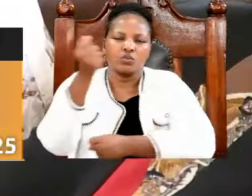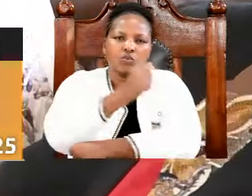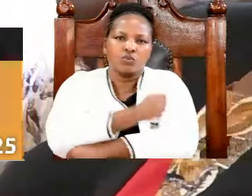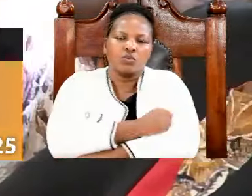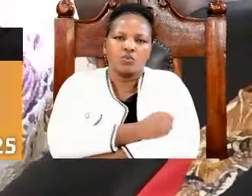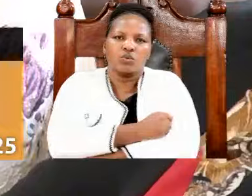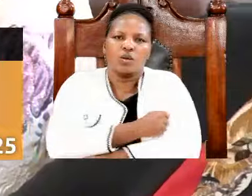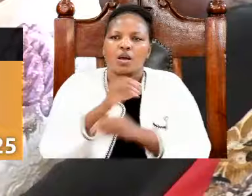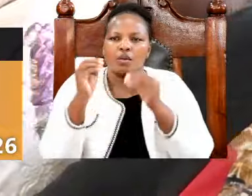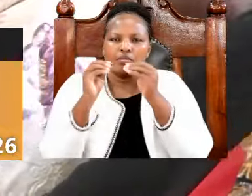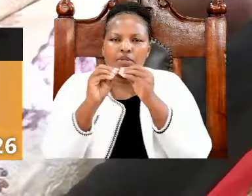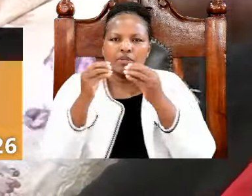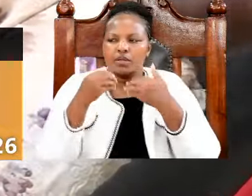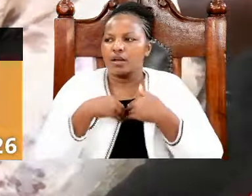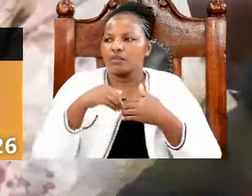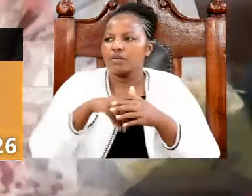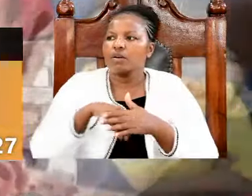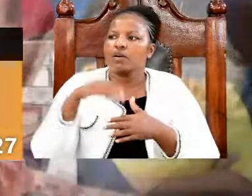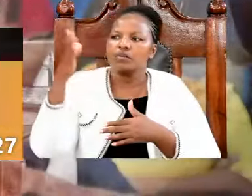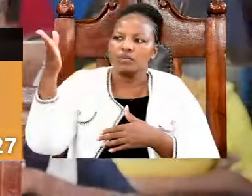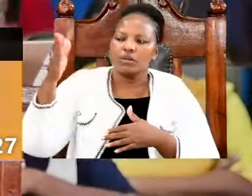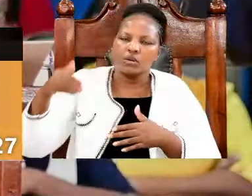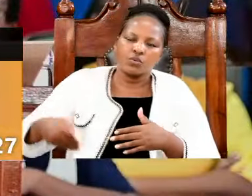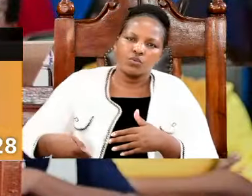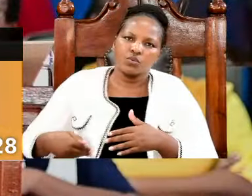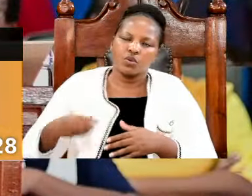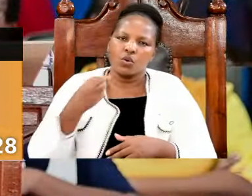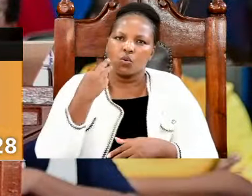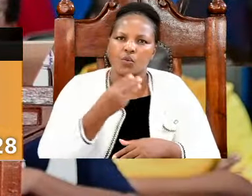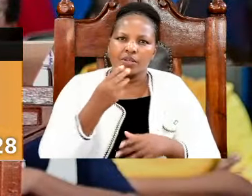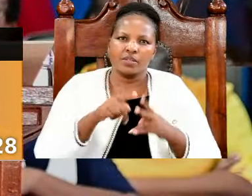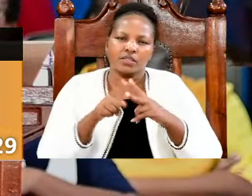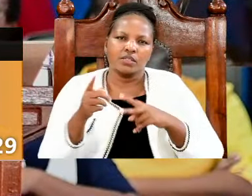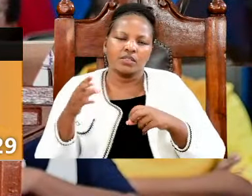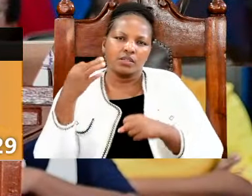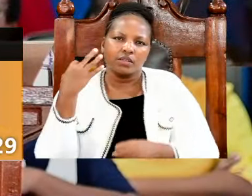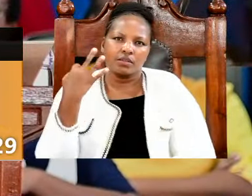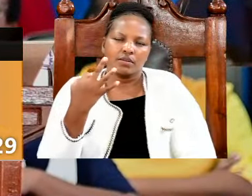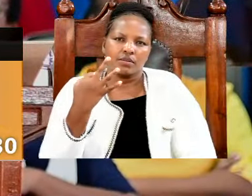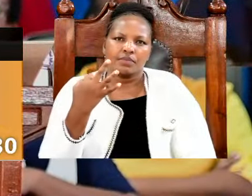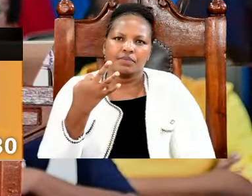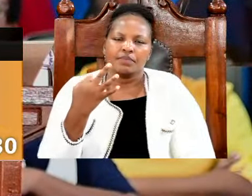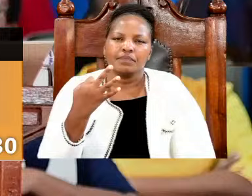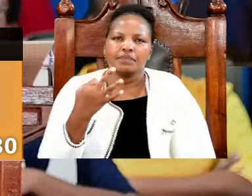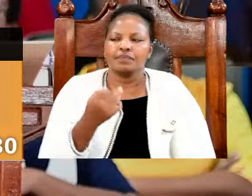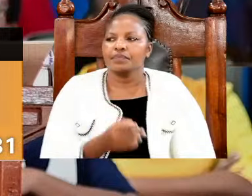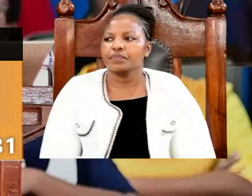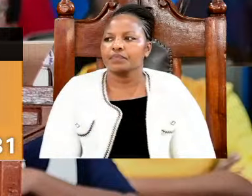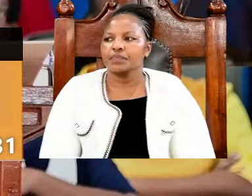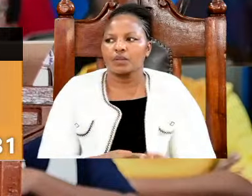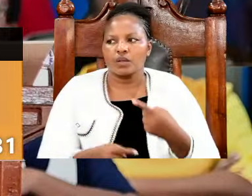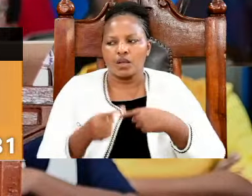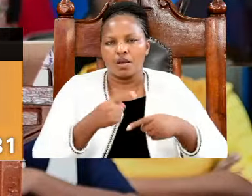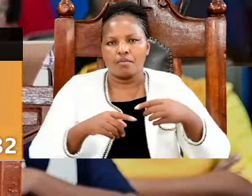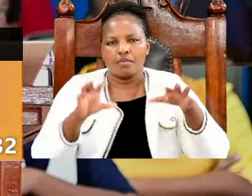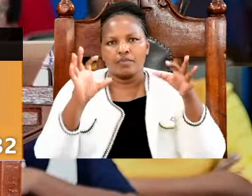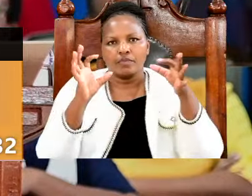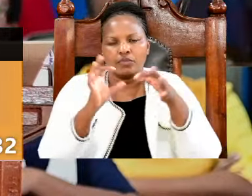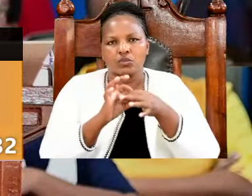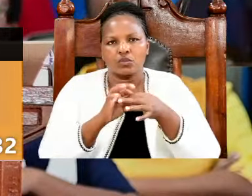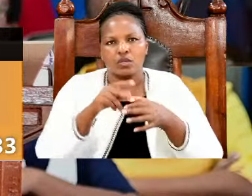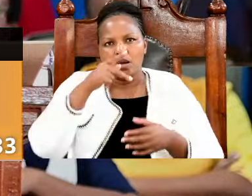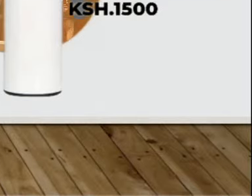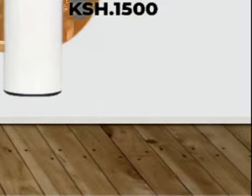kuna mkutano wao pale kwa Youth Church on Wednesday kuanzia saa 9, na wanaombwa kuhudhuria. Nao